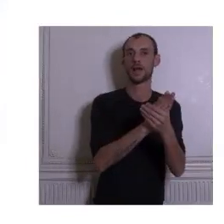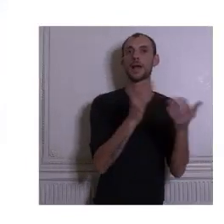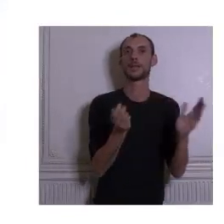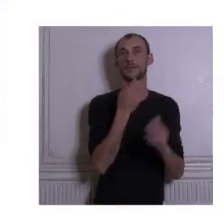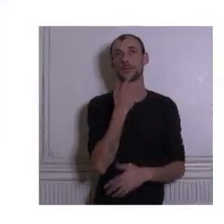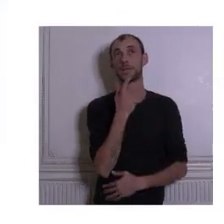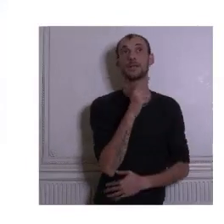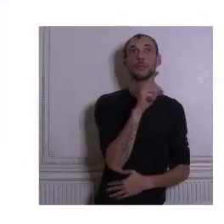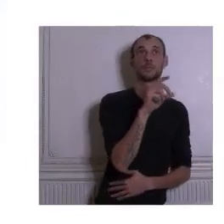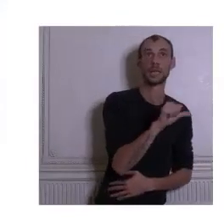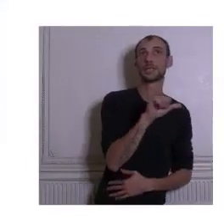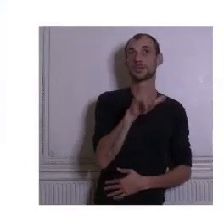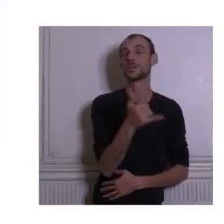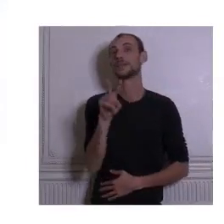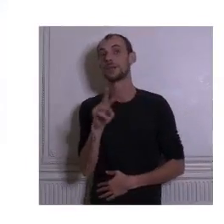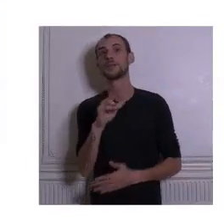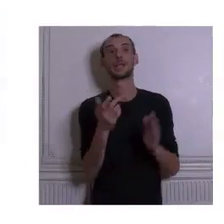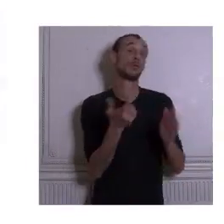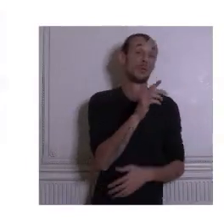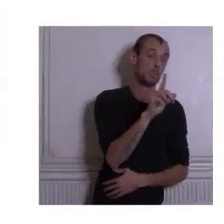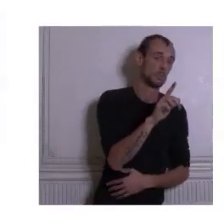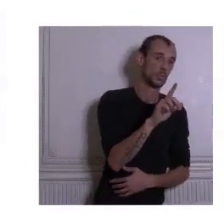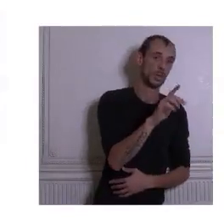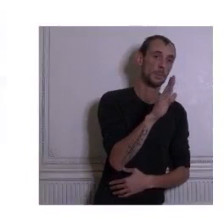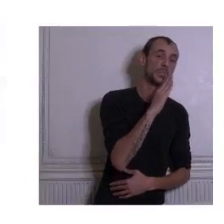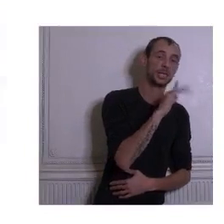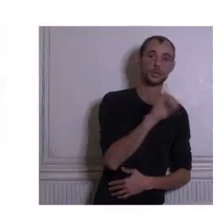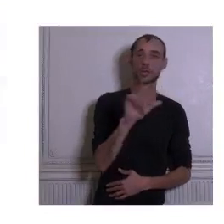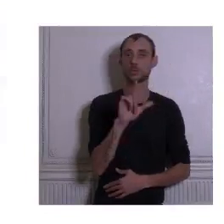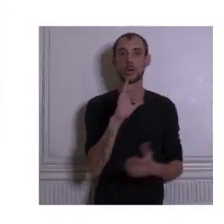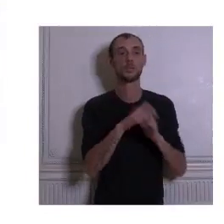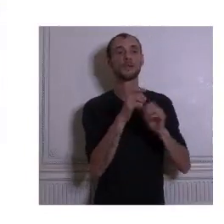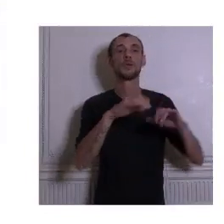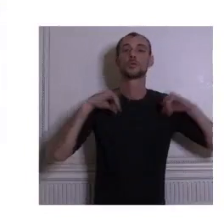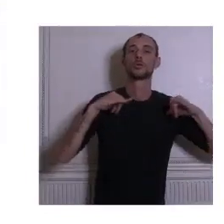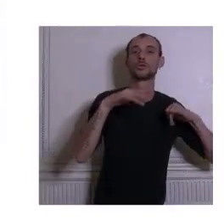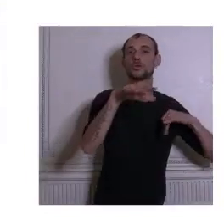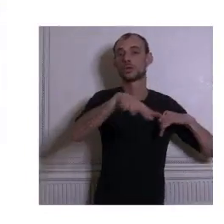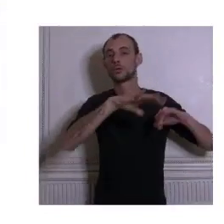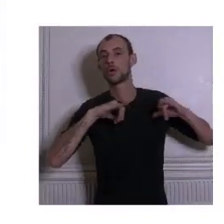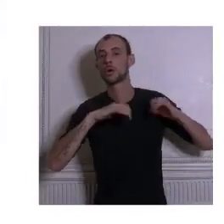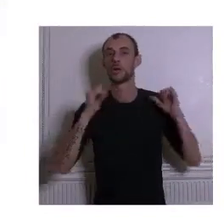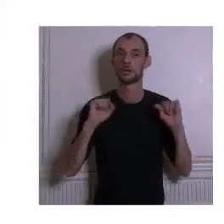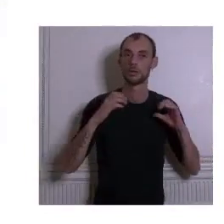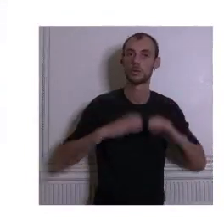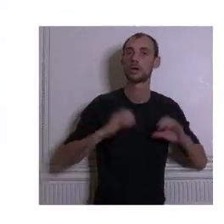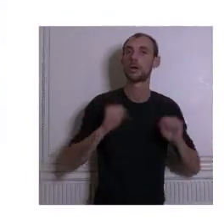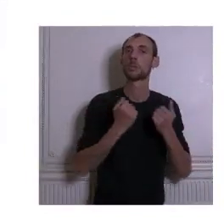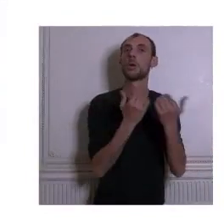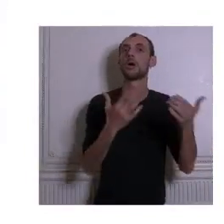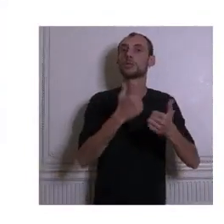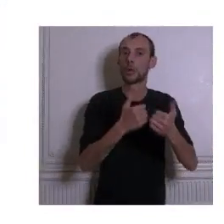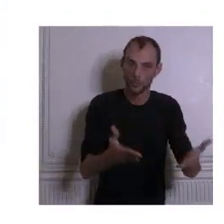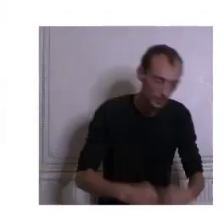Mais non, mais alors, ce que je vais... C'était parce que ça, c'était l'autre piège, c'était pour... voilà, c'était pas...